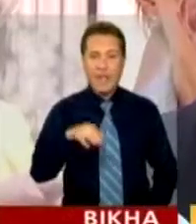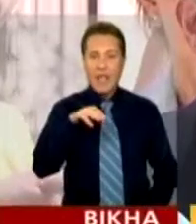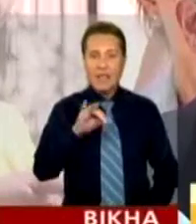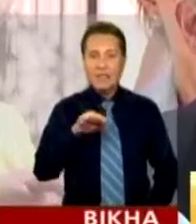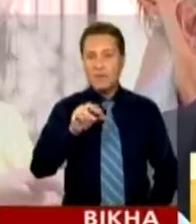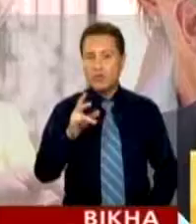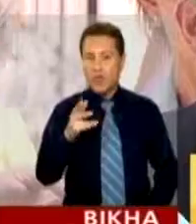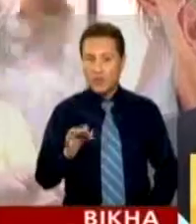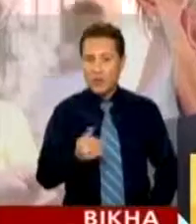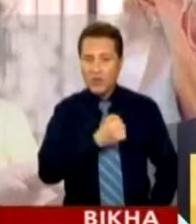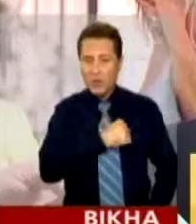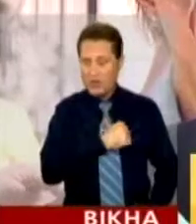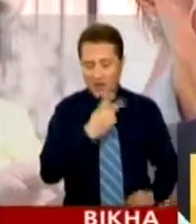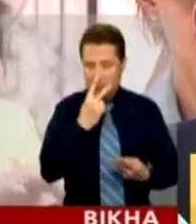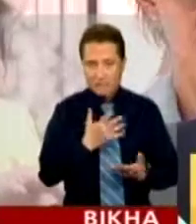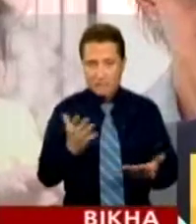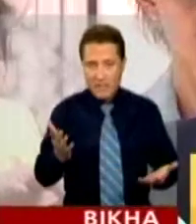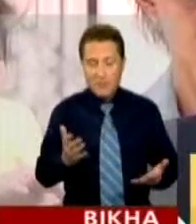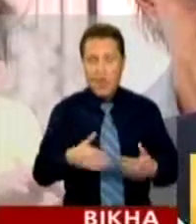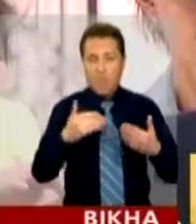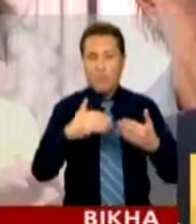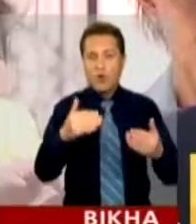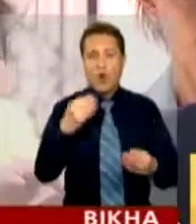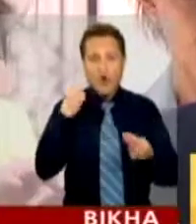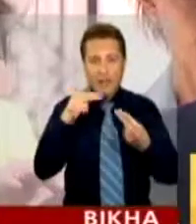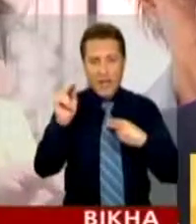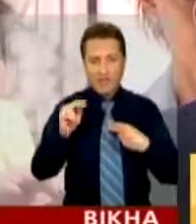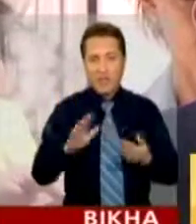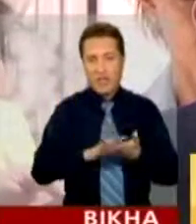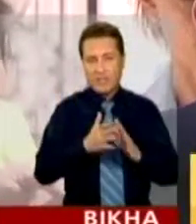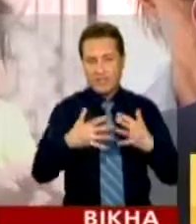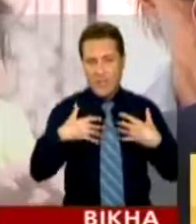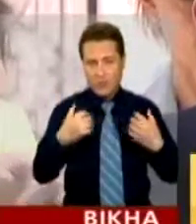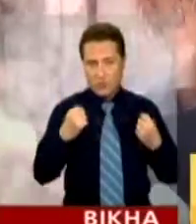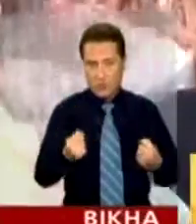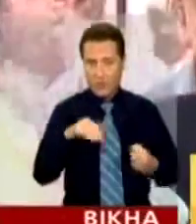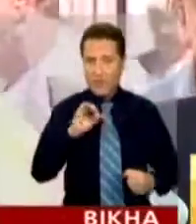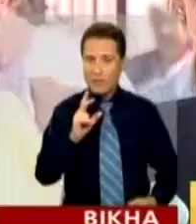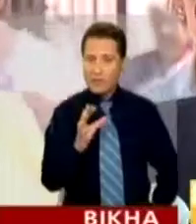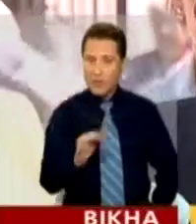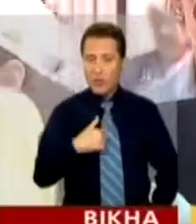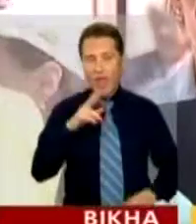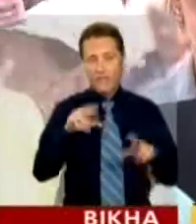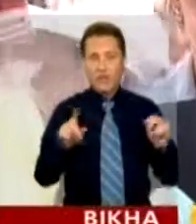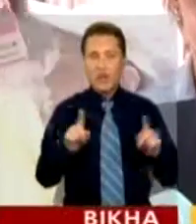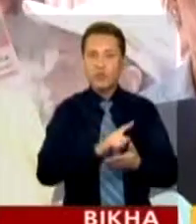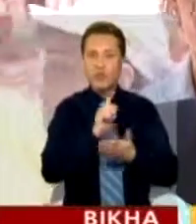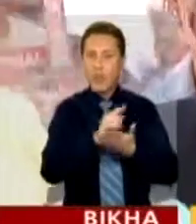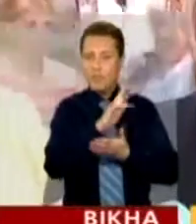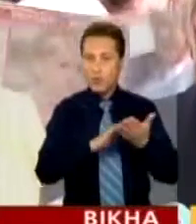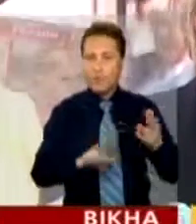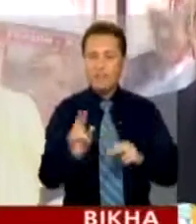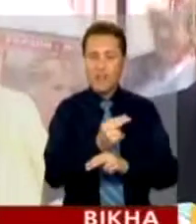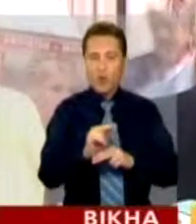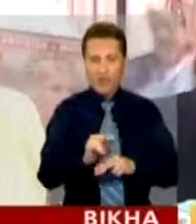На жаль, не спостерігається будь-якого значного прогресу в покращенні стану пані Тимошенко. Я вважаю, що вона має продовжувати лікування